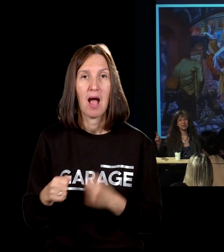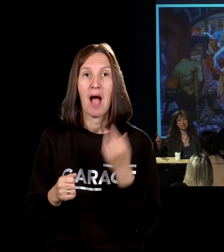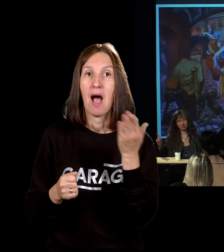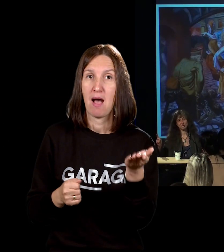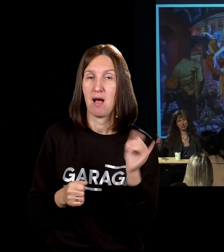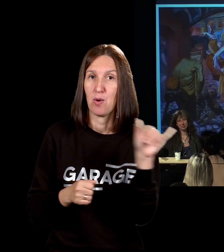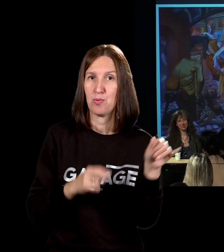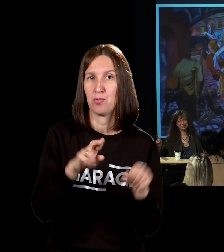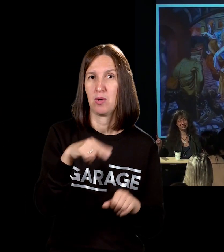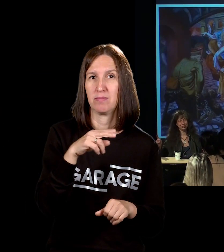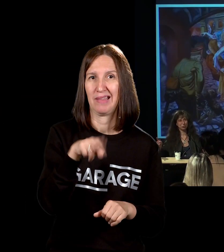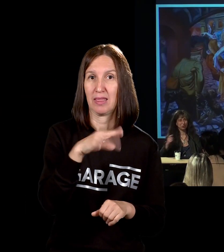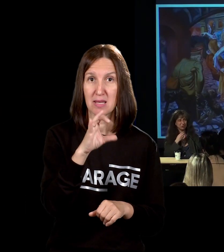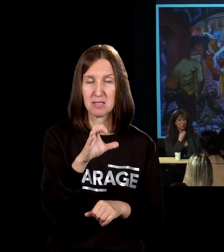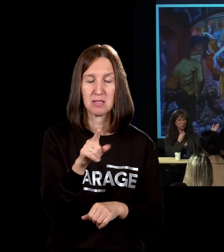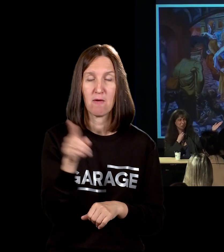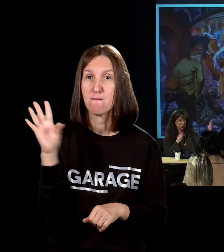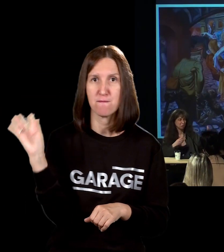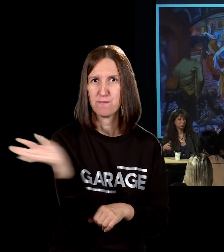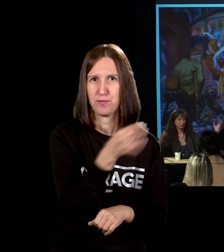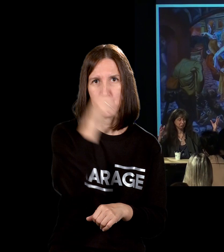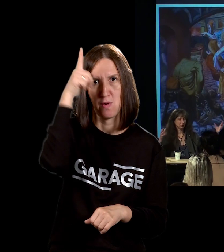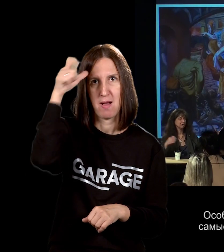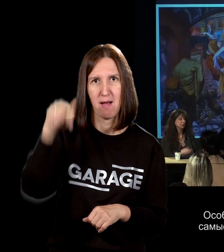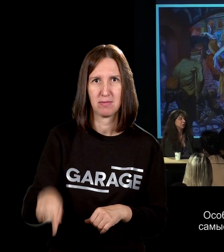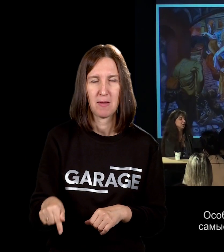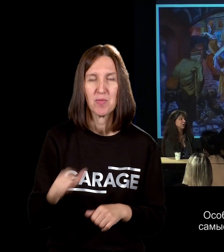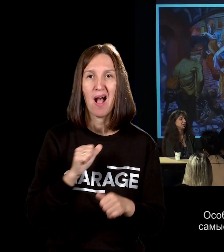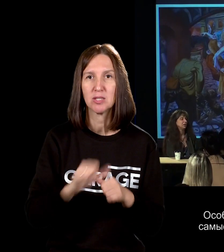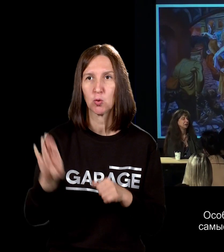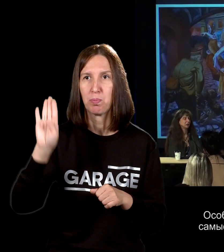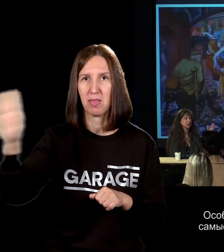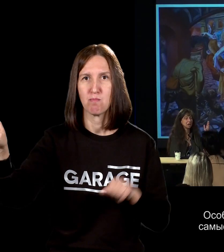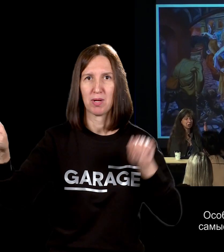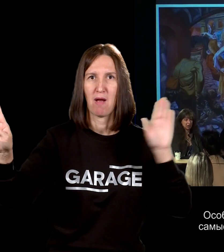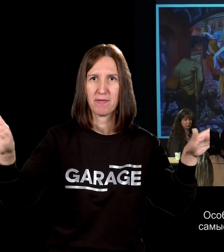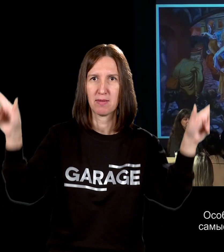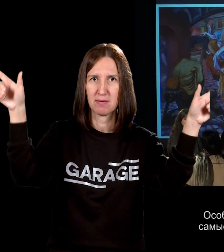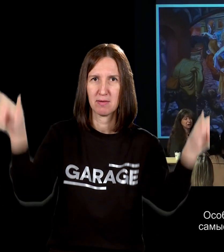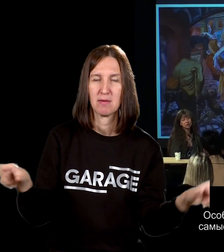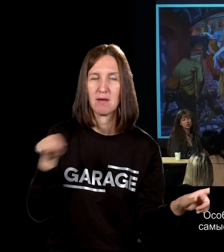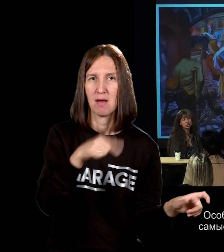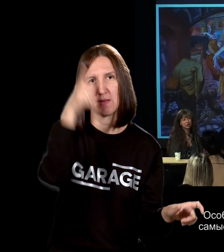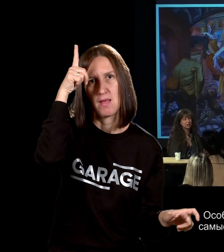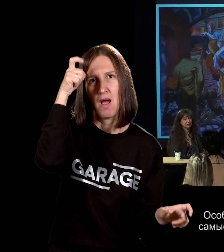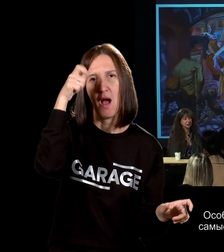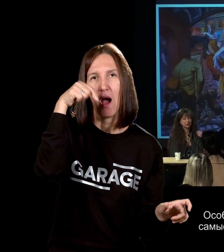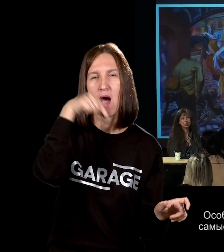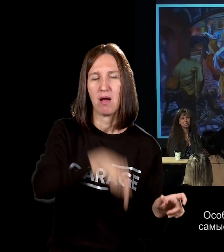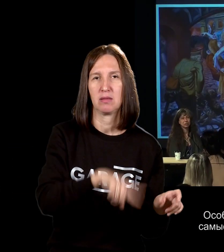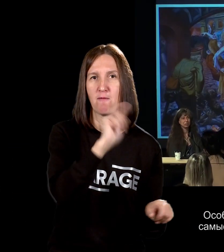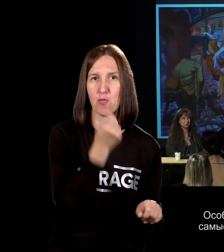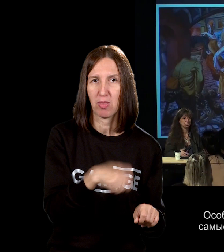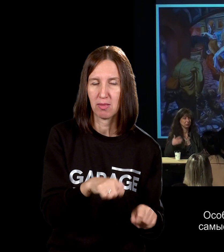Здесь везде ад. Да? Здесь оба как бы, особенно вот эти боковые панели, где есть ад войны, где есть